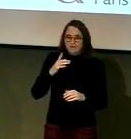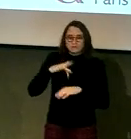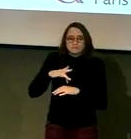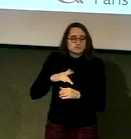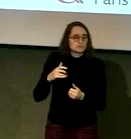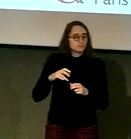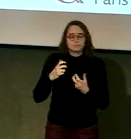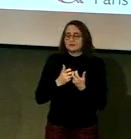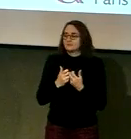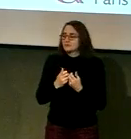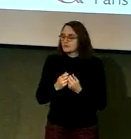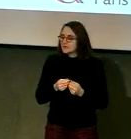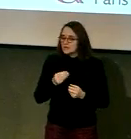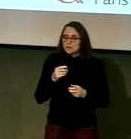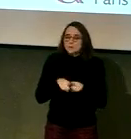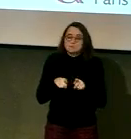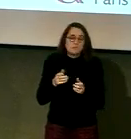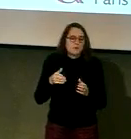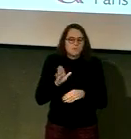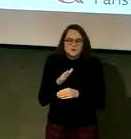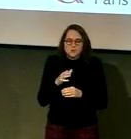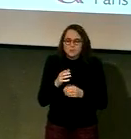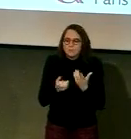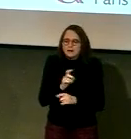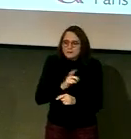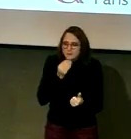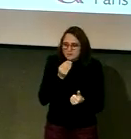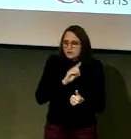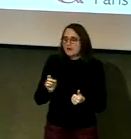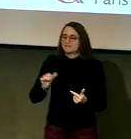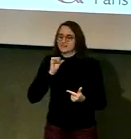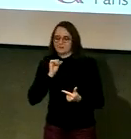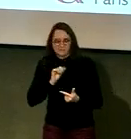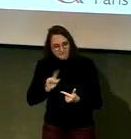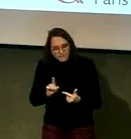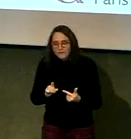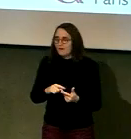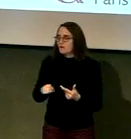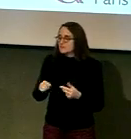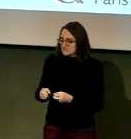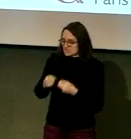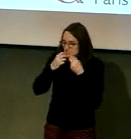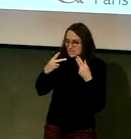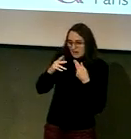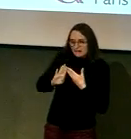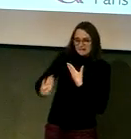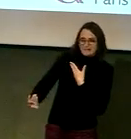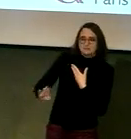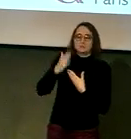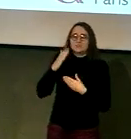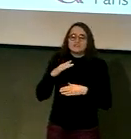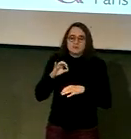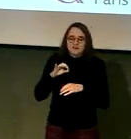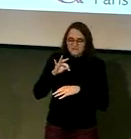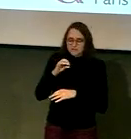comme le fait de ne pas pouvoir manger de poisson cru, la charcuterie, vont s'éloigner des petits chats si elles ne sont pas immunisées à toxoplasmose.